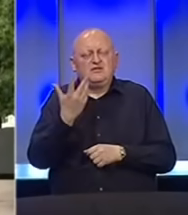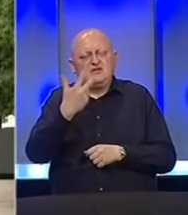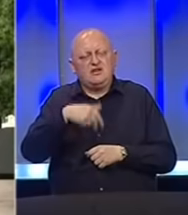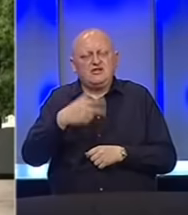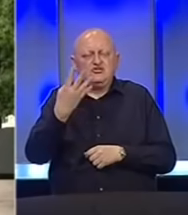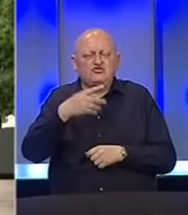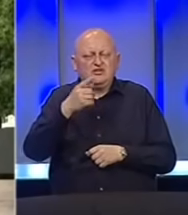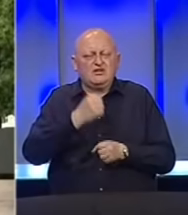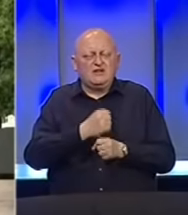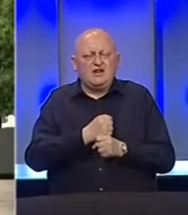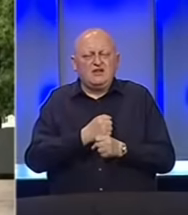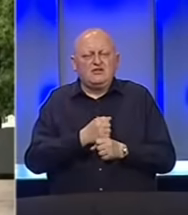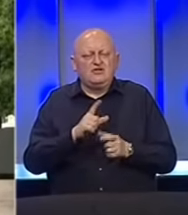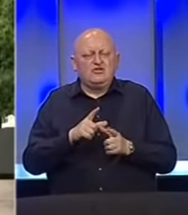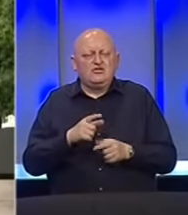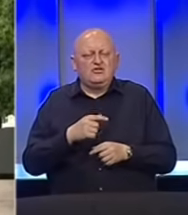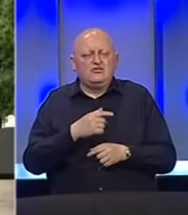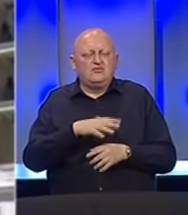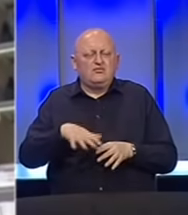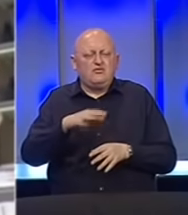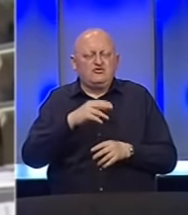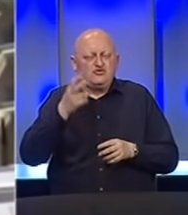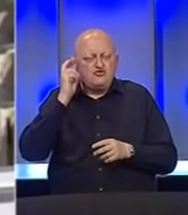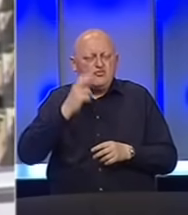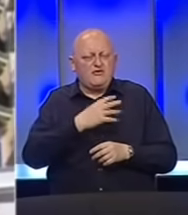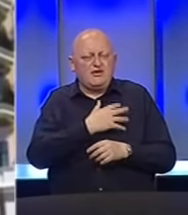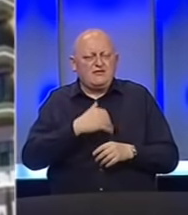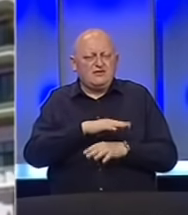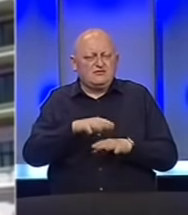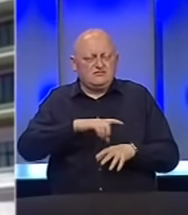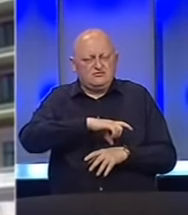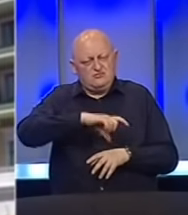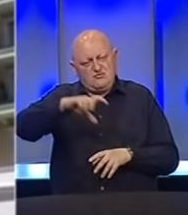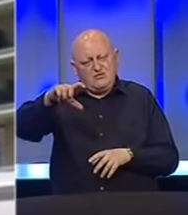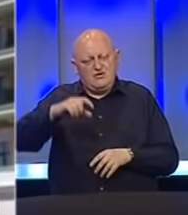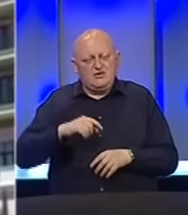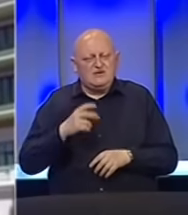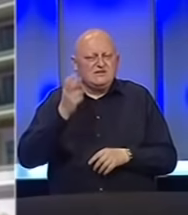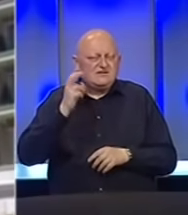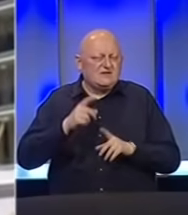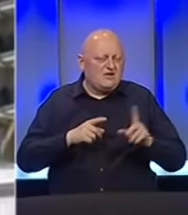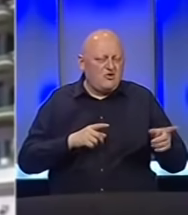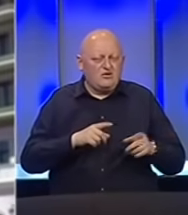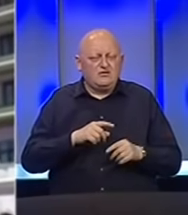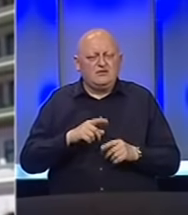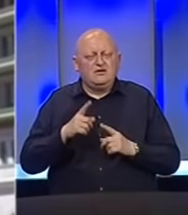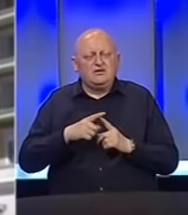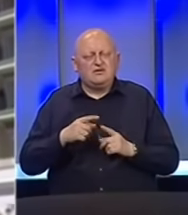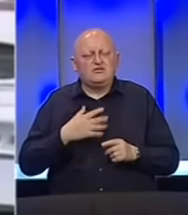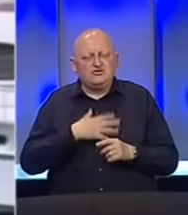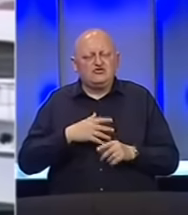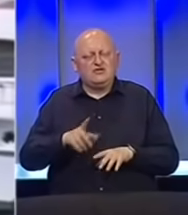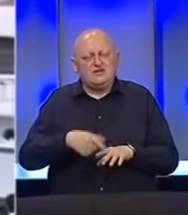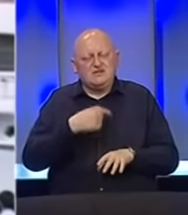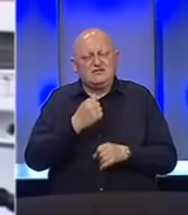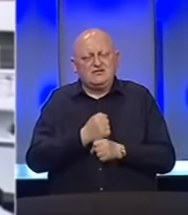ljudi radilo je na području Dubrovnika ili na prostorima Crne Gore. Trebinjci i dalje žele da